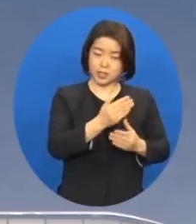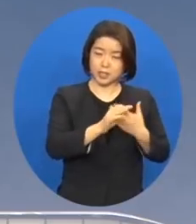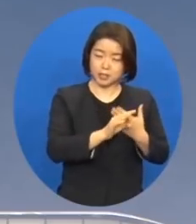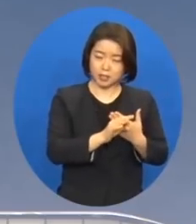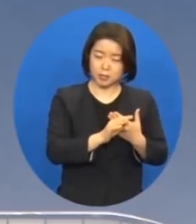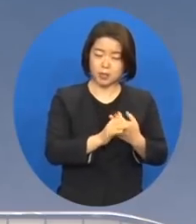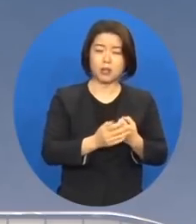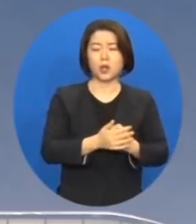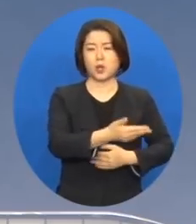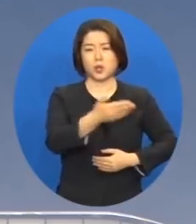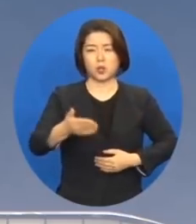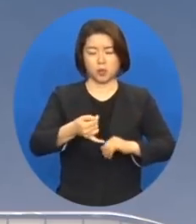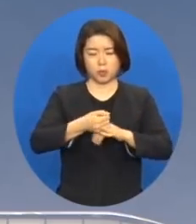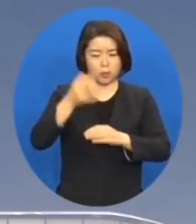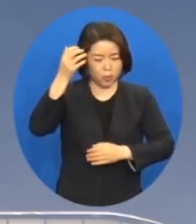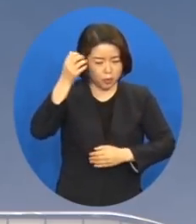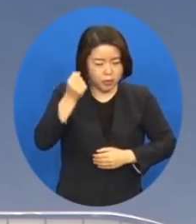분명히 명심해야 합니다.